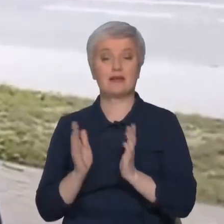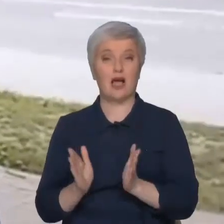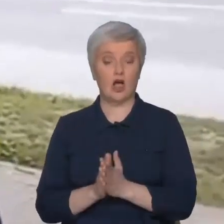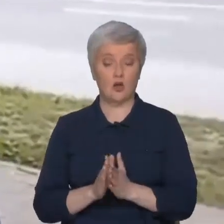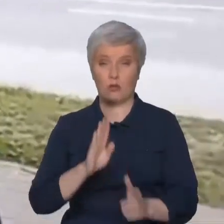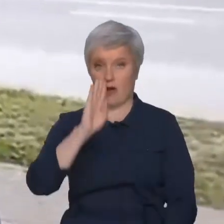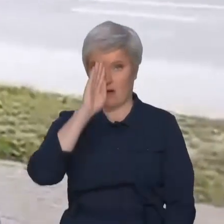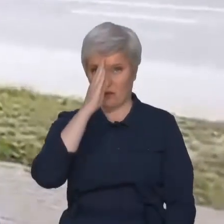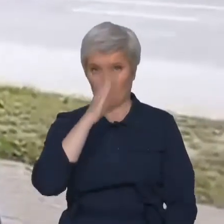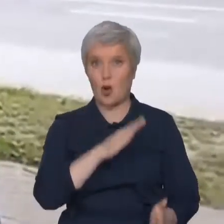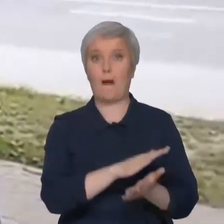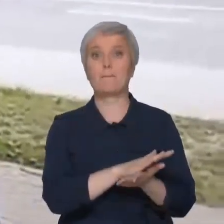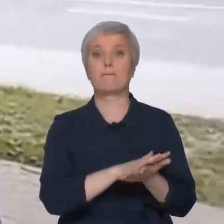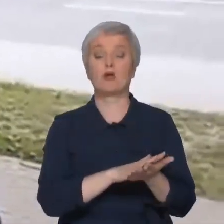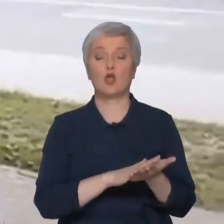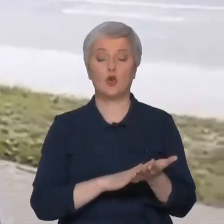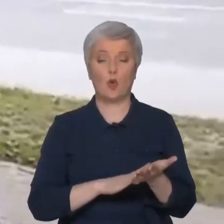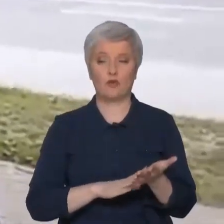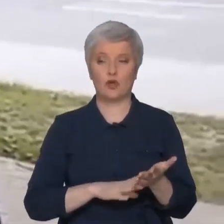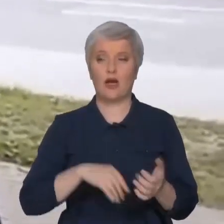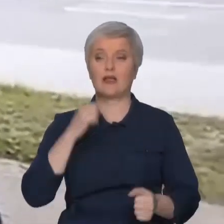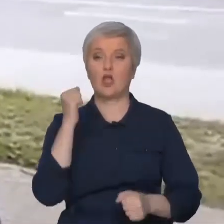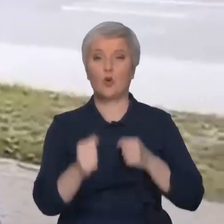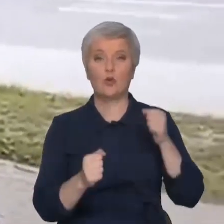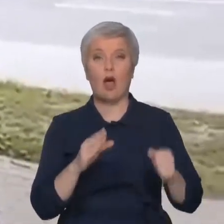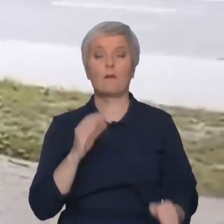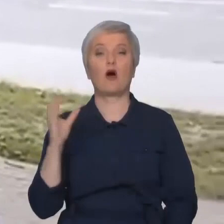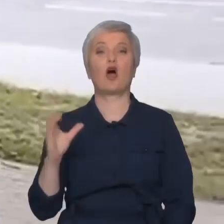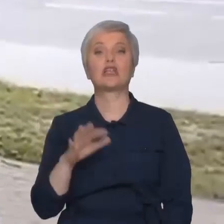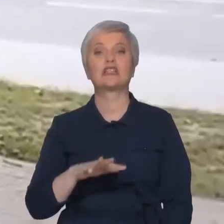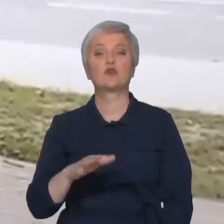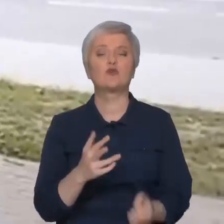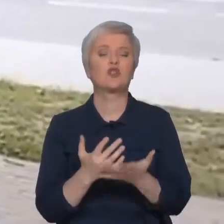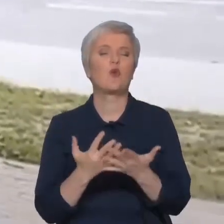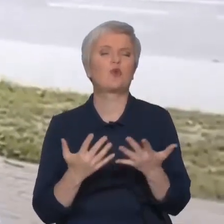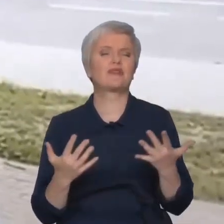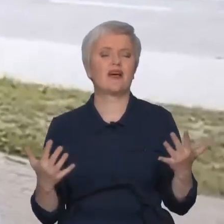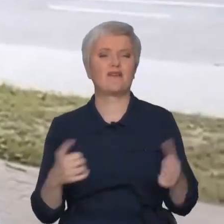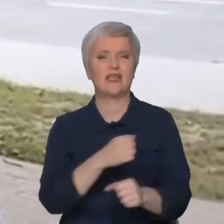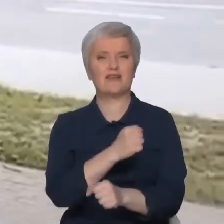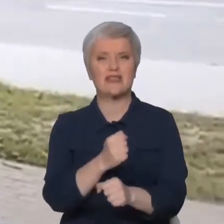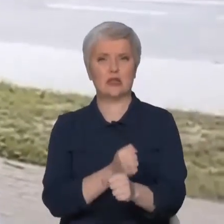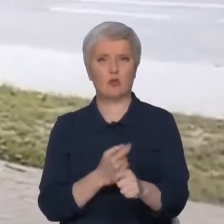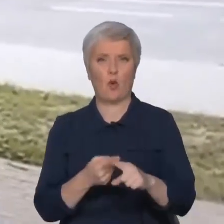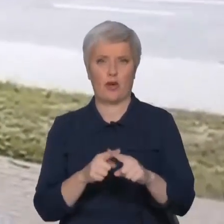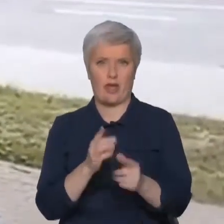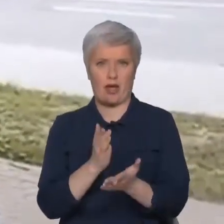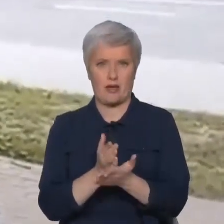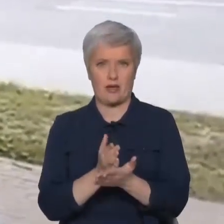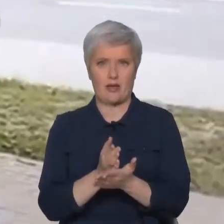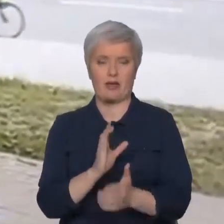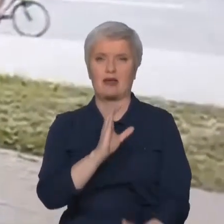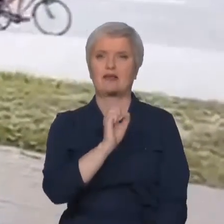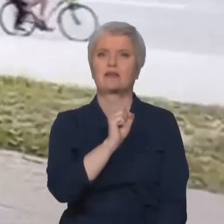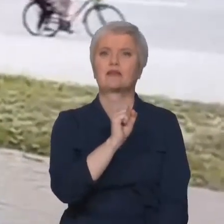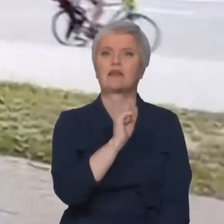ворог продовжує наносити удари по Сумщині з усіх видів зброї, яка у нього є. Це йдеться і про САУ,